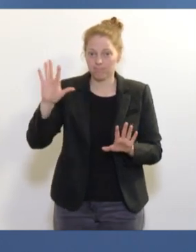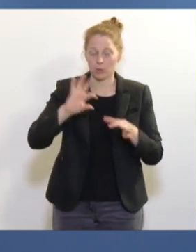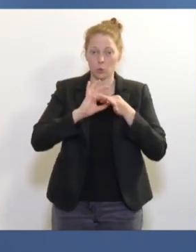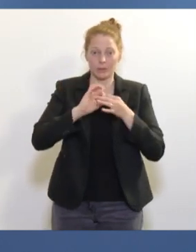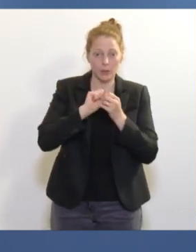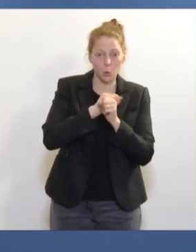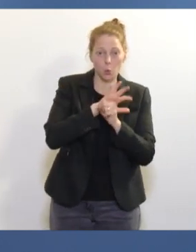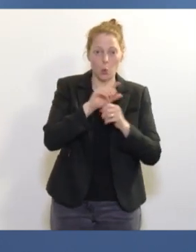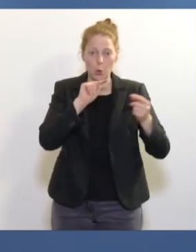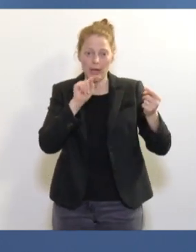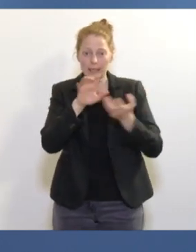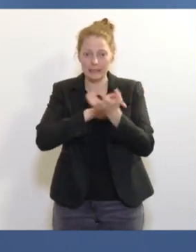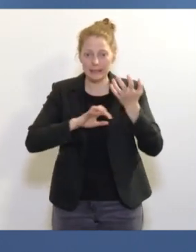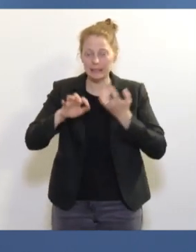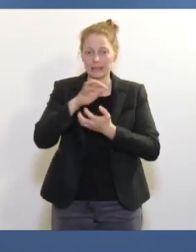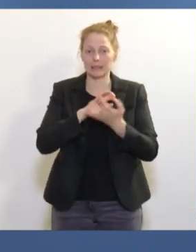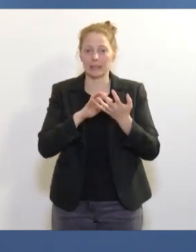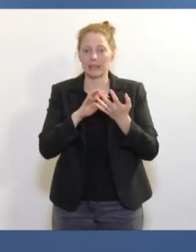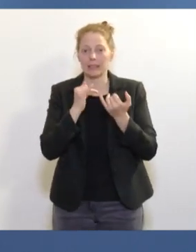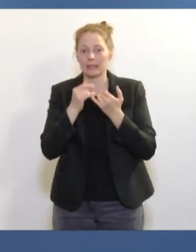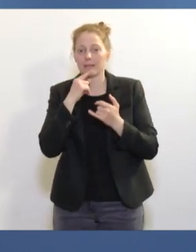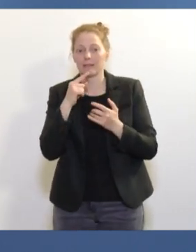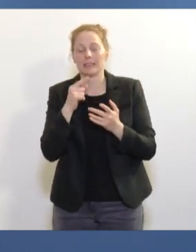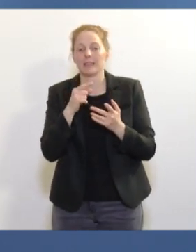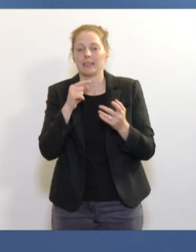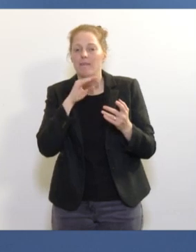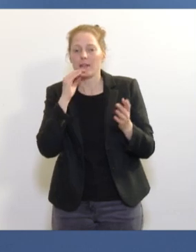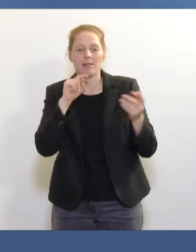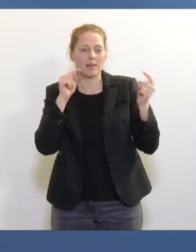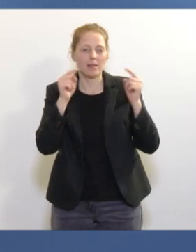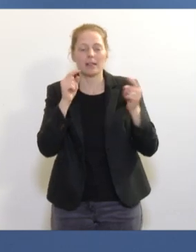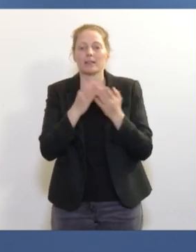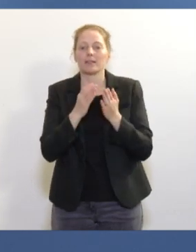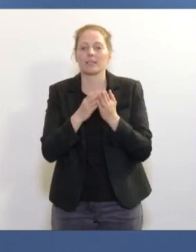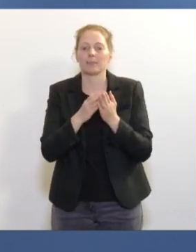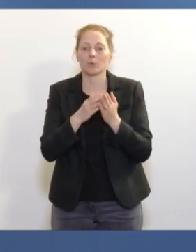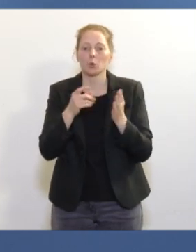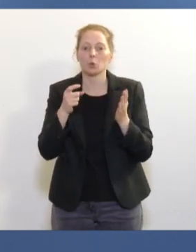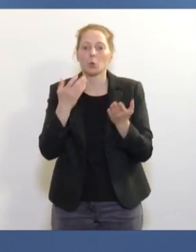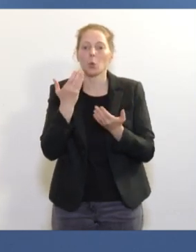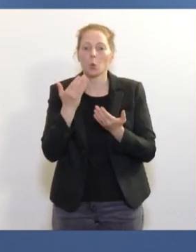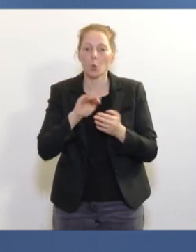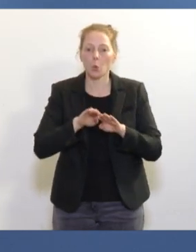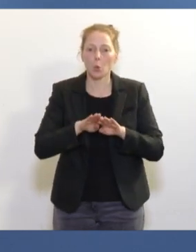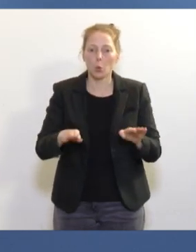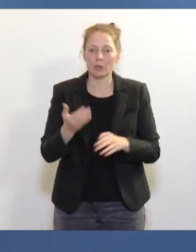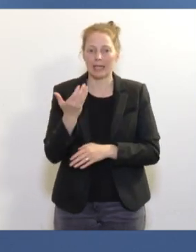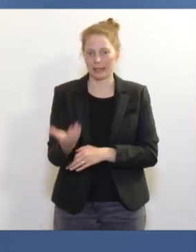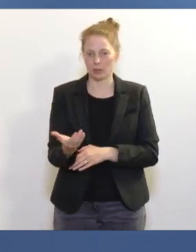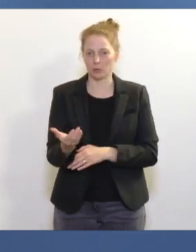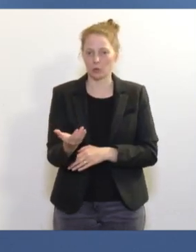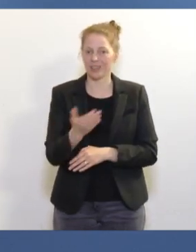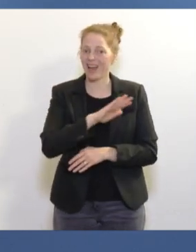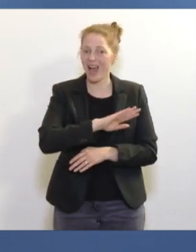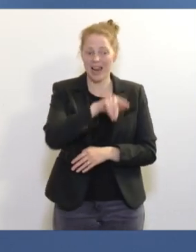Corona-Krise nicht eine Diskussion ein bedingungsloses Grundabkommen gefordert. Die wäre, dass alle Bürger alle